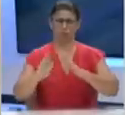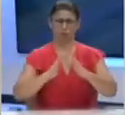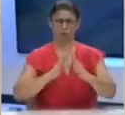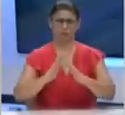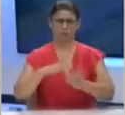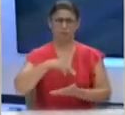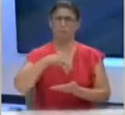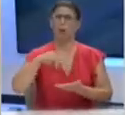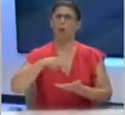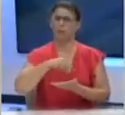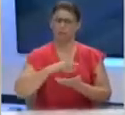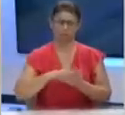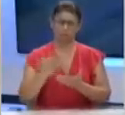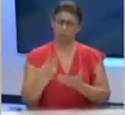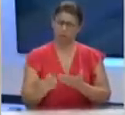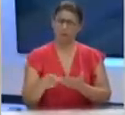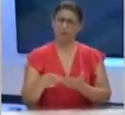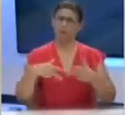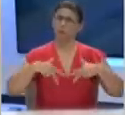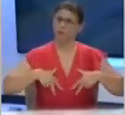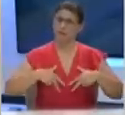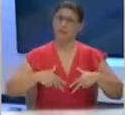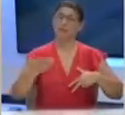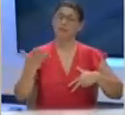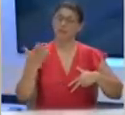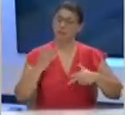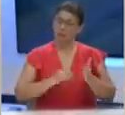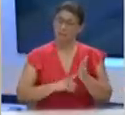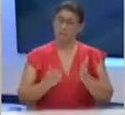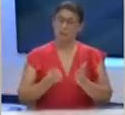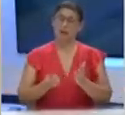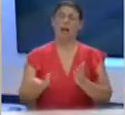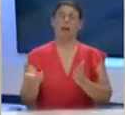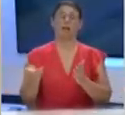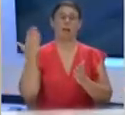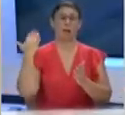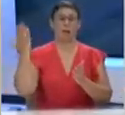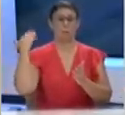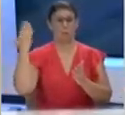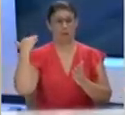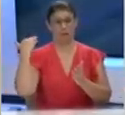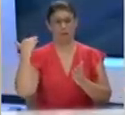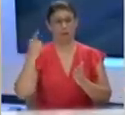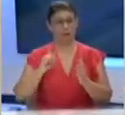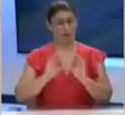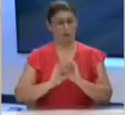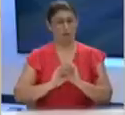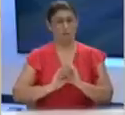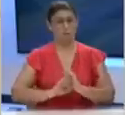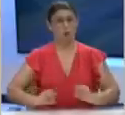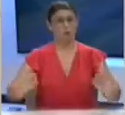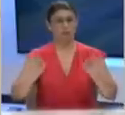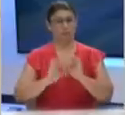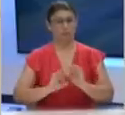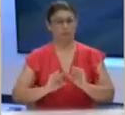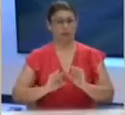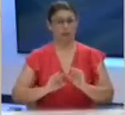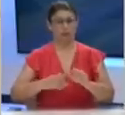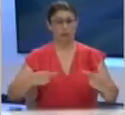έχει κάνει η κυβέρνηση προ καιρού, αν πραγματικά ήθελε σήμερα να έρθει προετοιμασμένη και με διάθεση να συγκρουστεί με